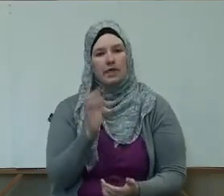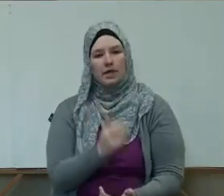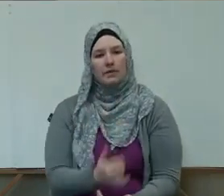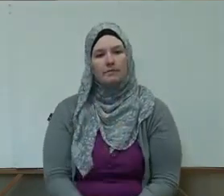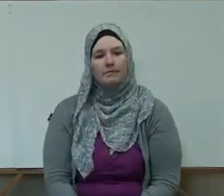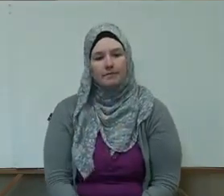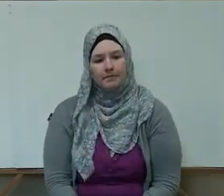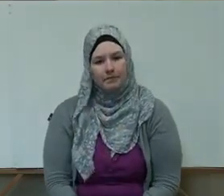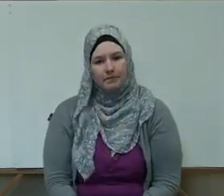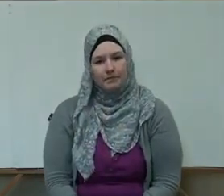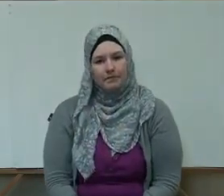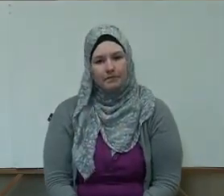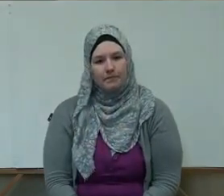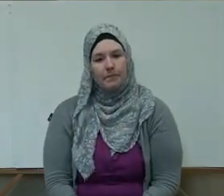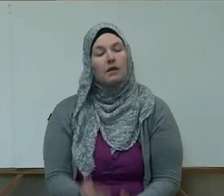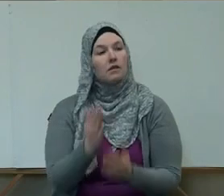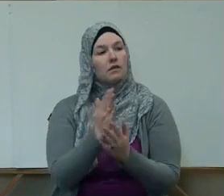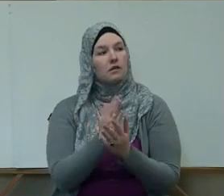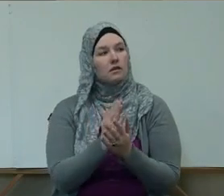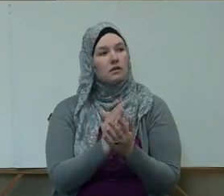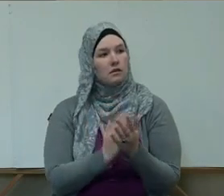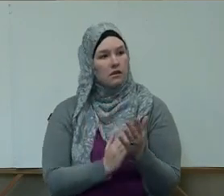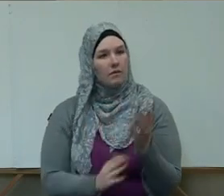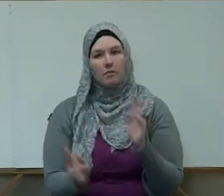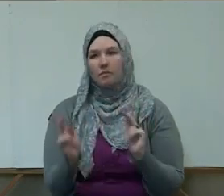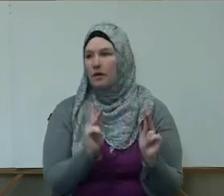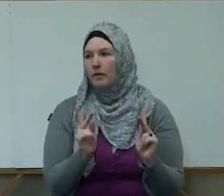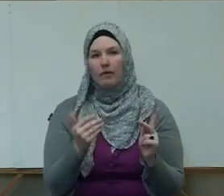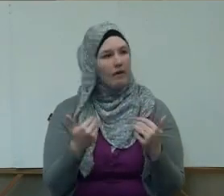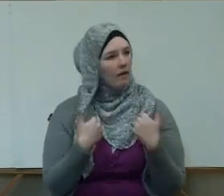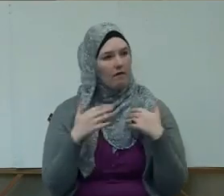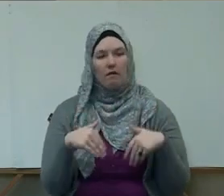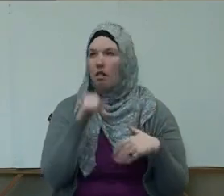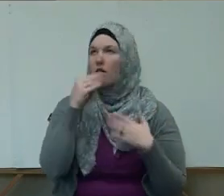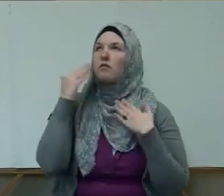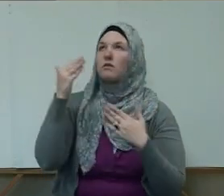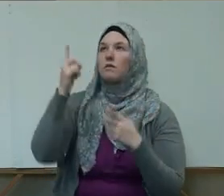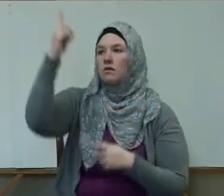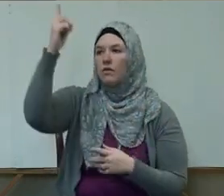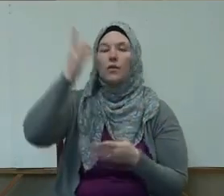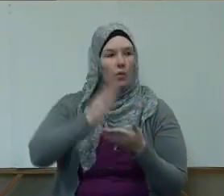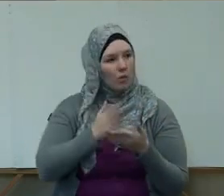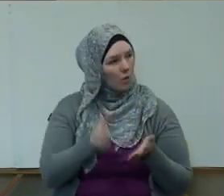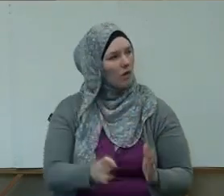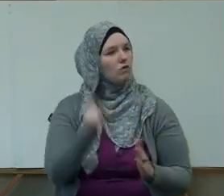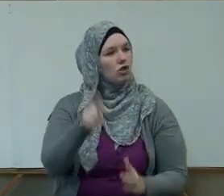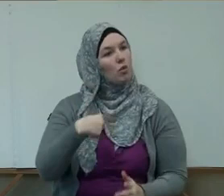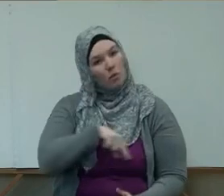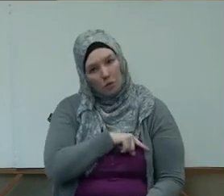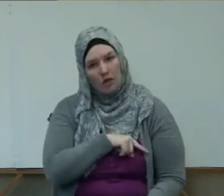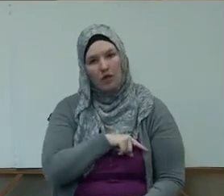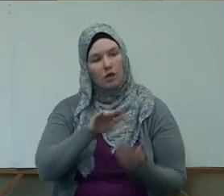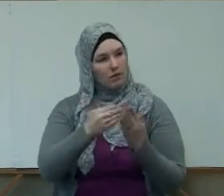حَقَّ قَدْرِهِ. And some people have not appreciated Allah the way He ought to be appreciated. We the